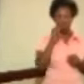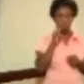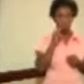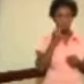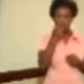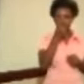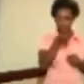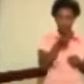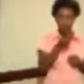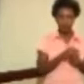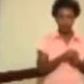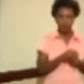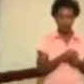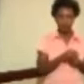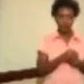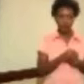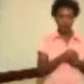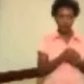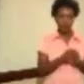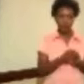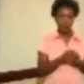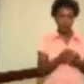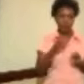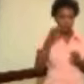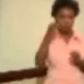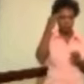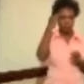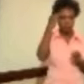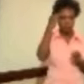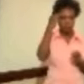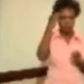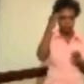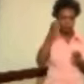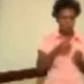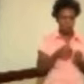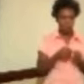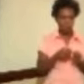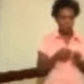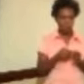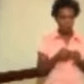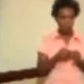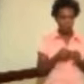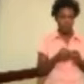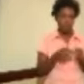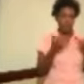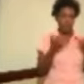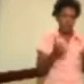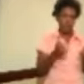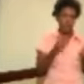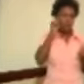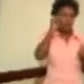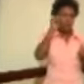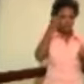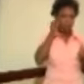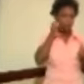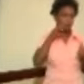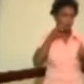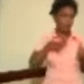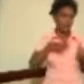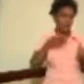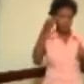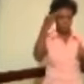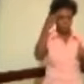à Soya. Moi, dis-le déjà, Michel Martelly, je ne me suis pas sentie offensée. Mais cependant, il se trouve que je suis Madame Maniga